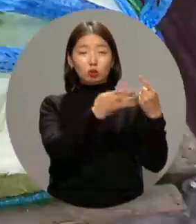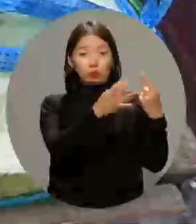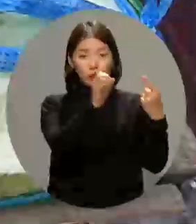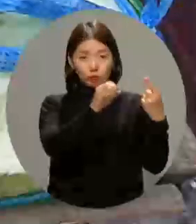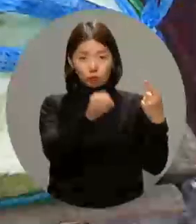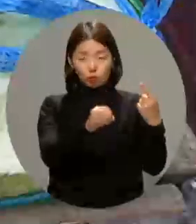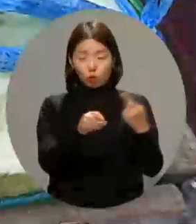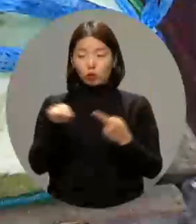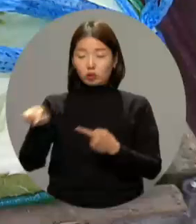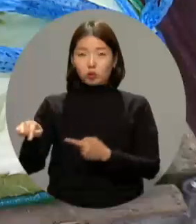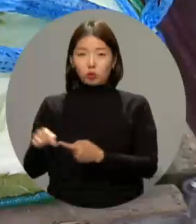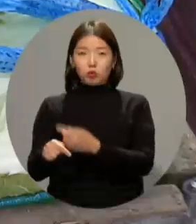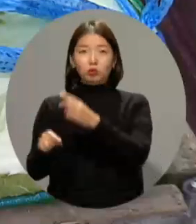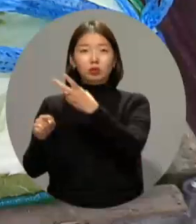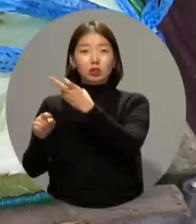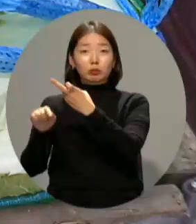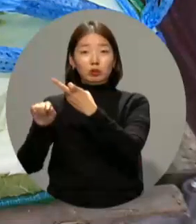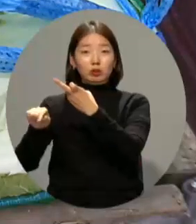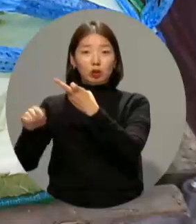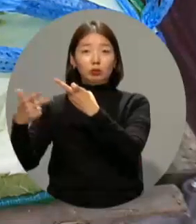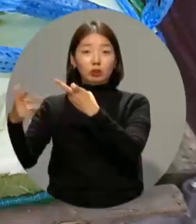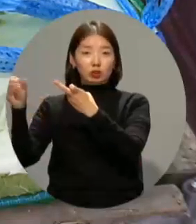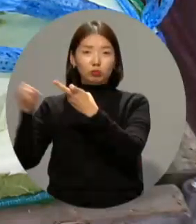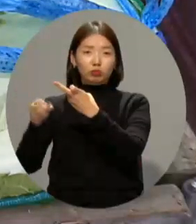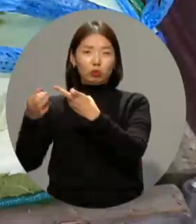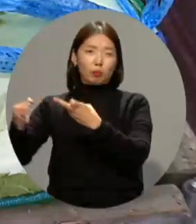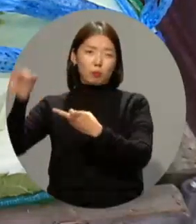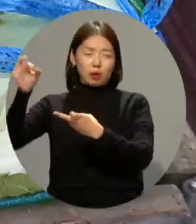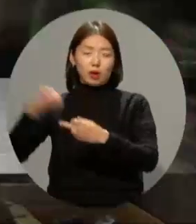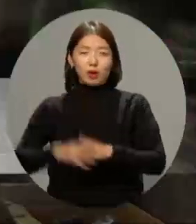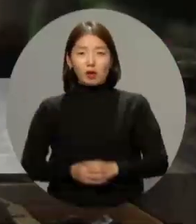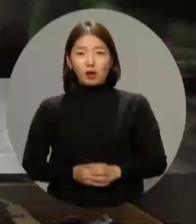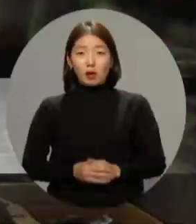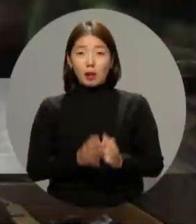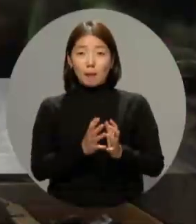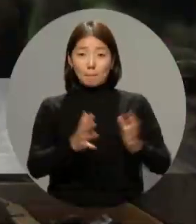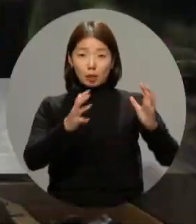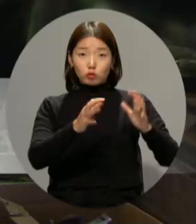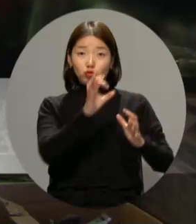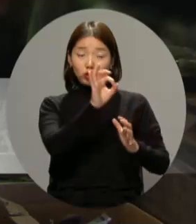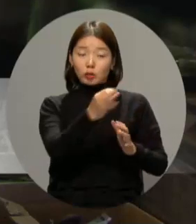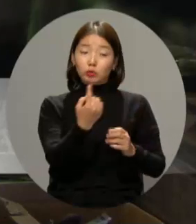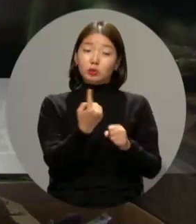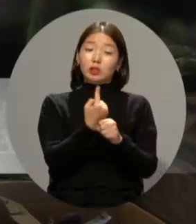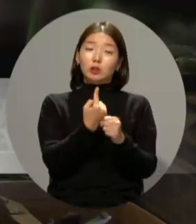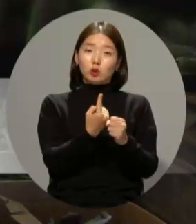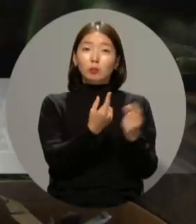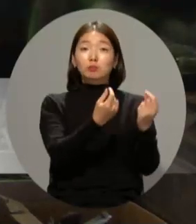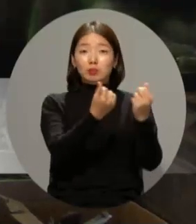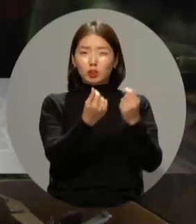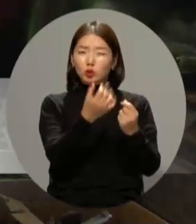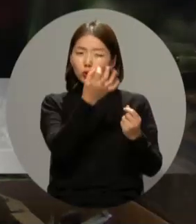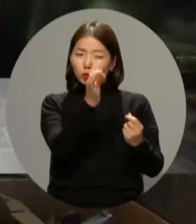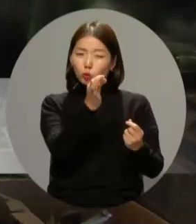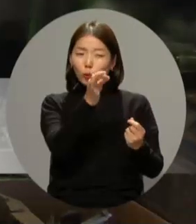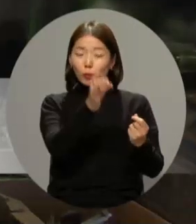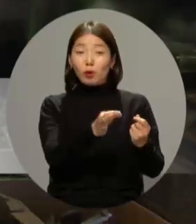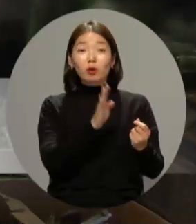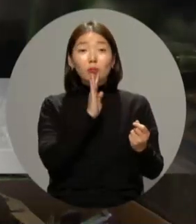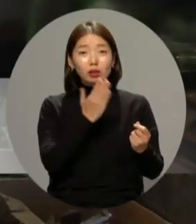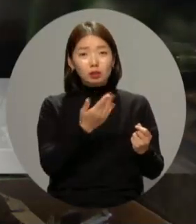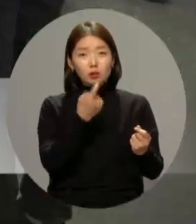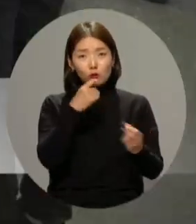1.4%, 전통시장은 12.7% 올랐습니다. 배춧값은 지난해와 비교해 비슷하거나 소폭